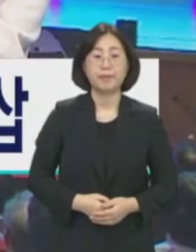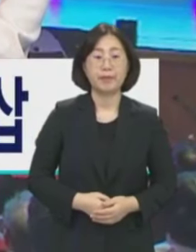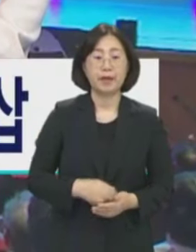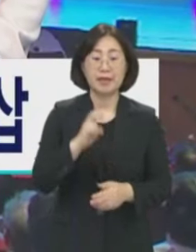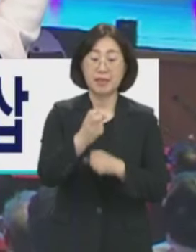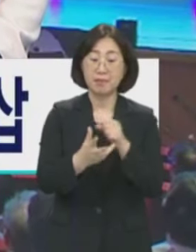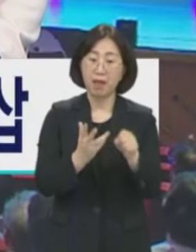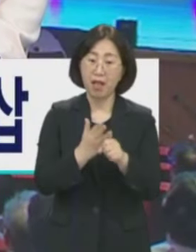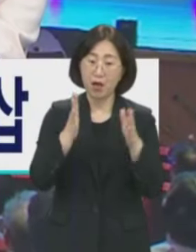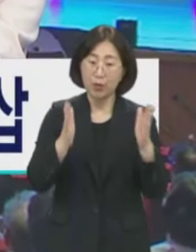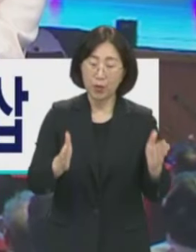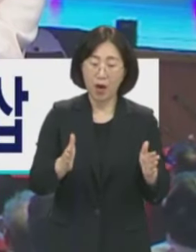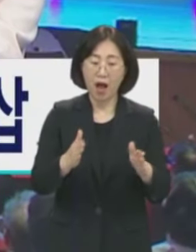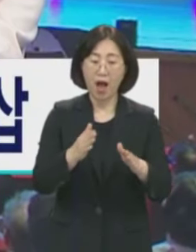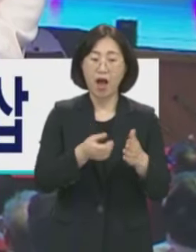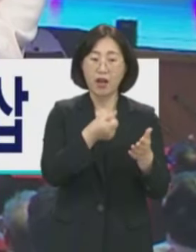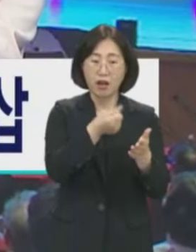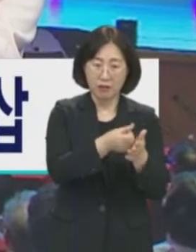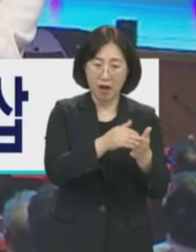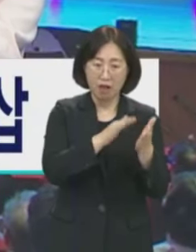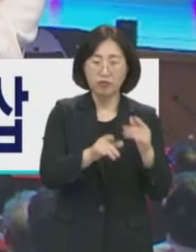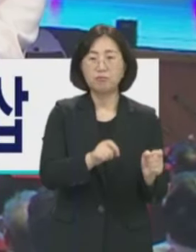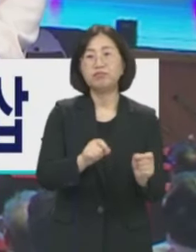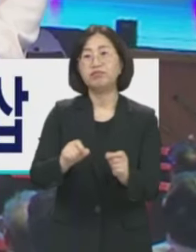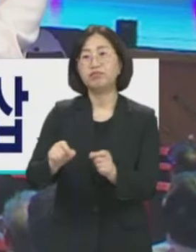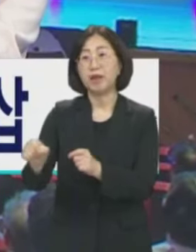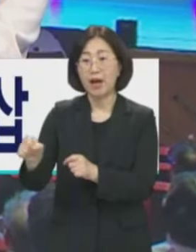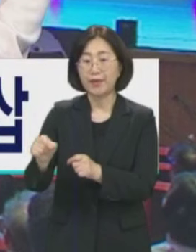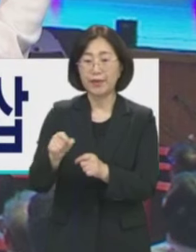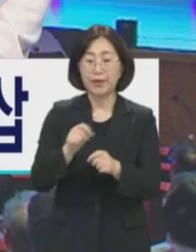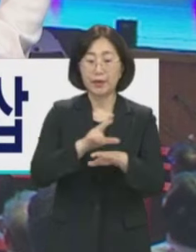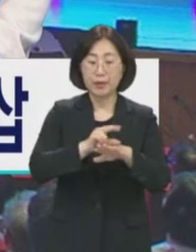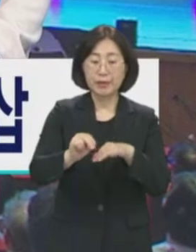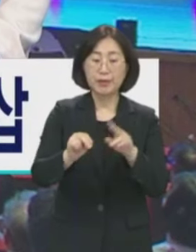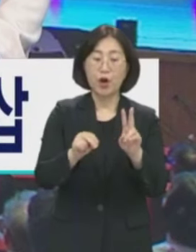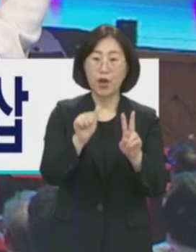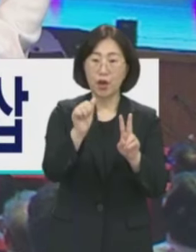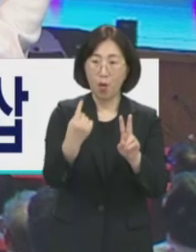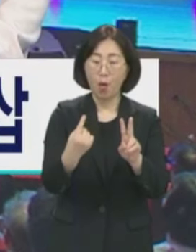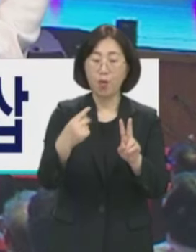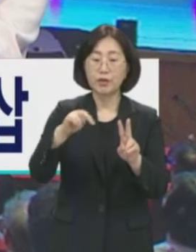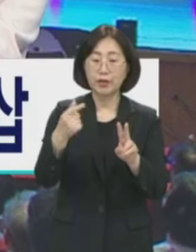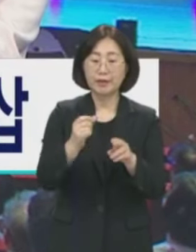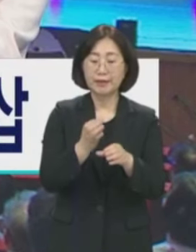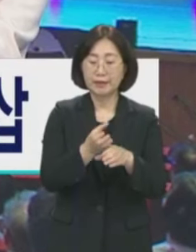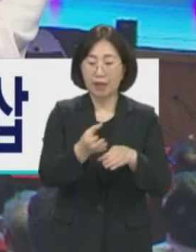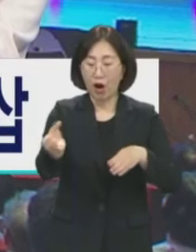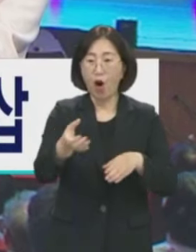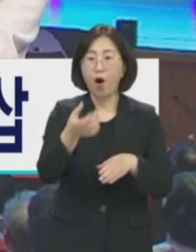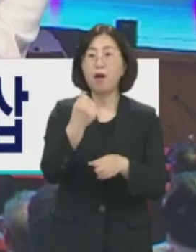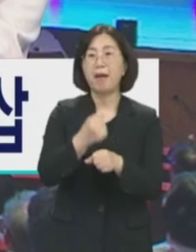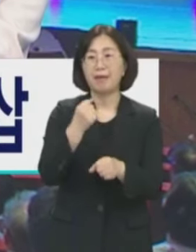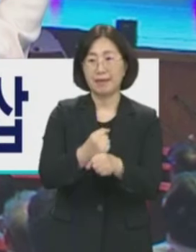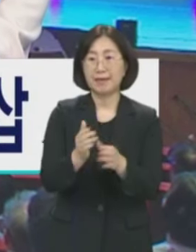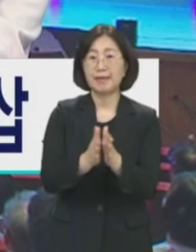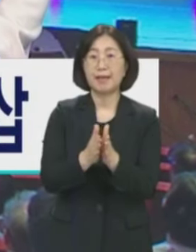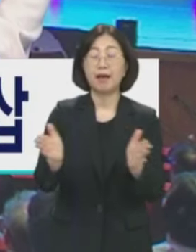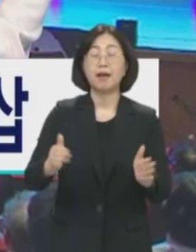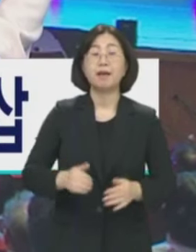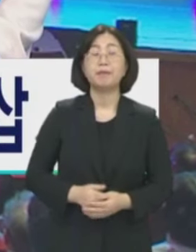28년 동안 계획에만 머물러 있던 대전 도시철도 2호선 사업이 차량 제작을 시작으로 마침내 첫 삽을